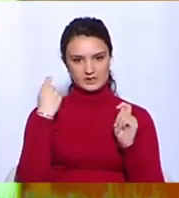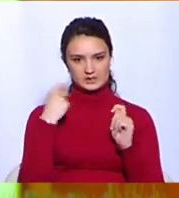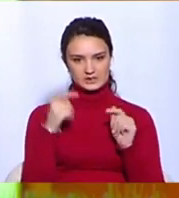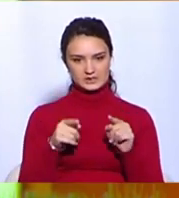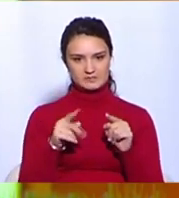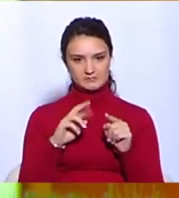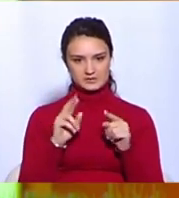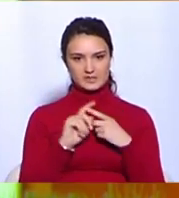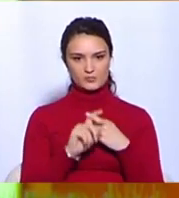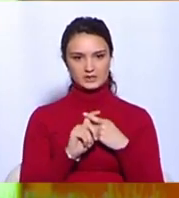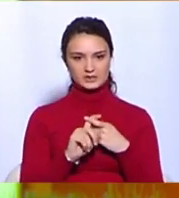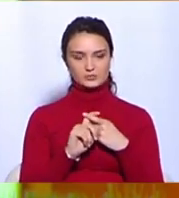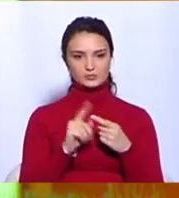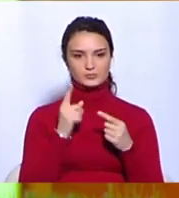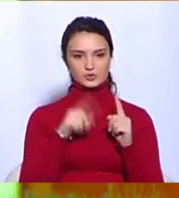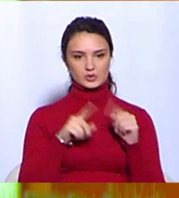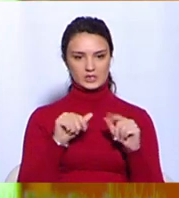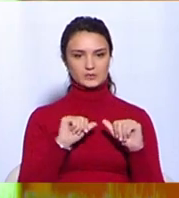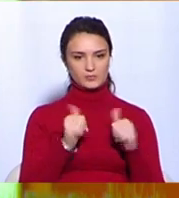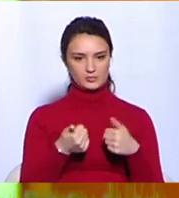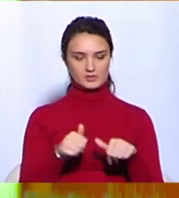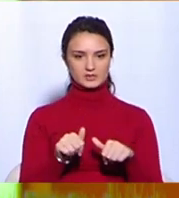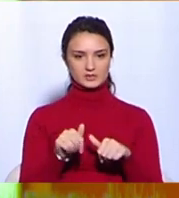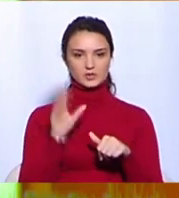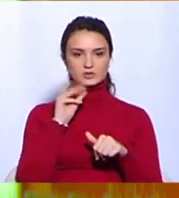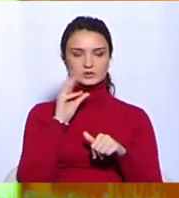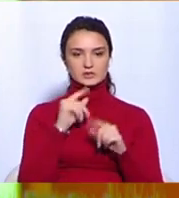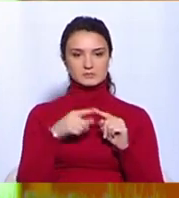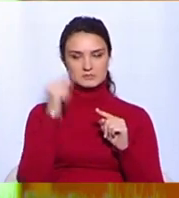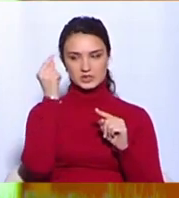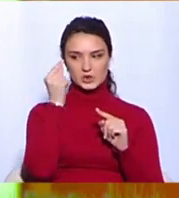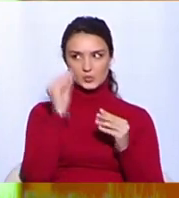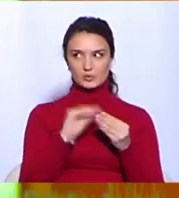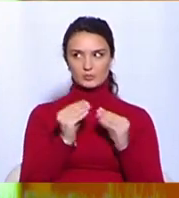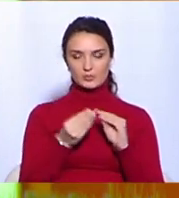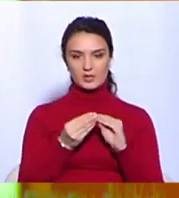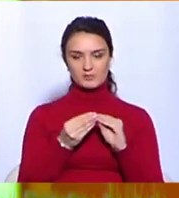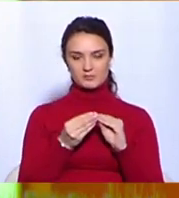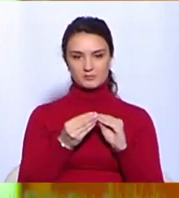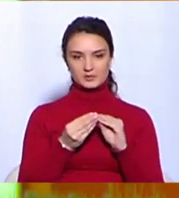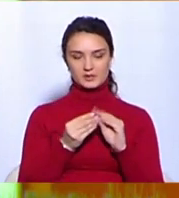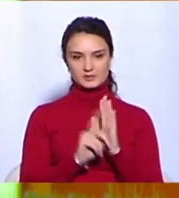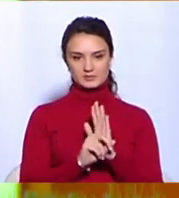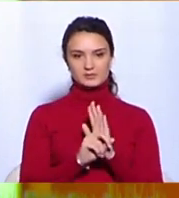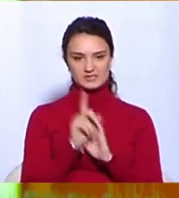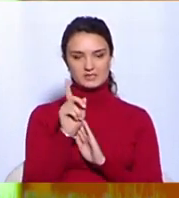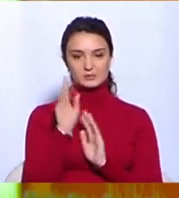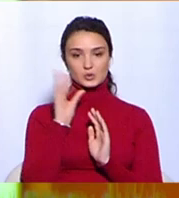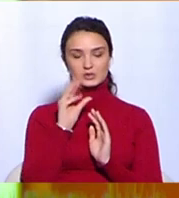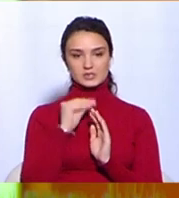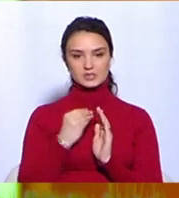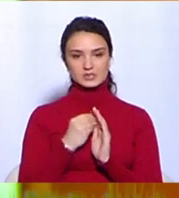გადაცემა დამოკიდებულების ზოგიერთ ფორმაზე, როდესაც ფსიქიკური პრობლემები მოდის წინაპლანზე,